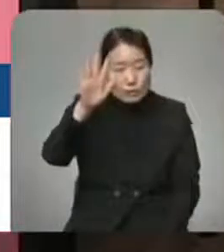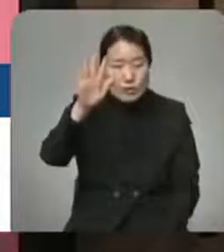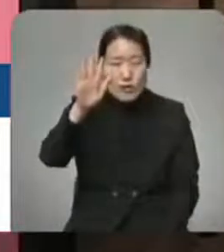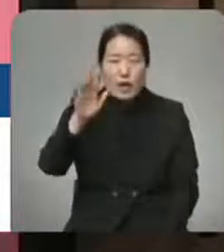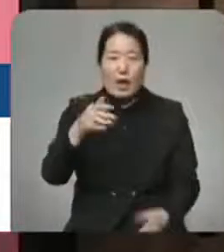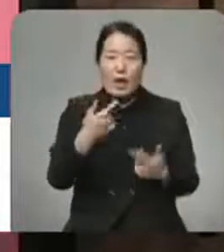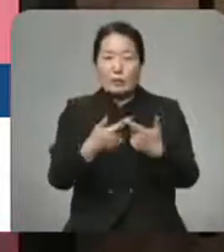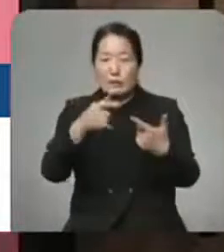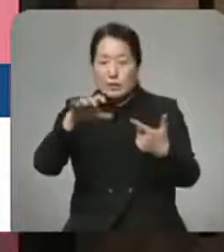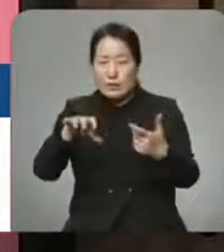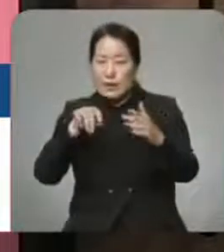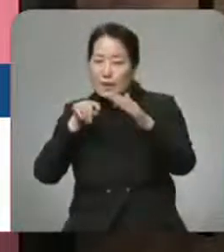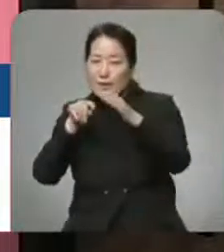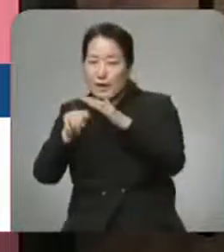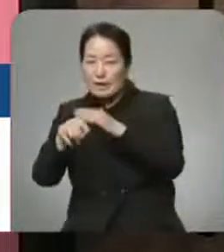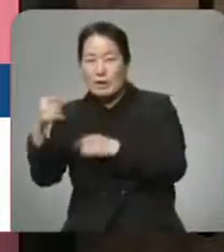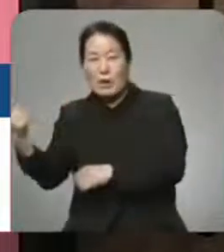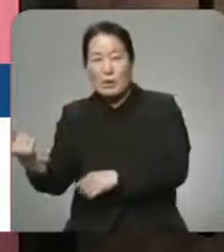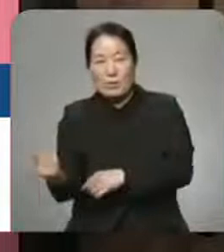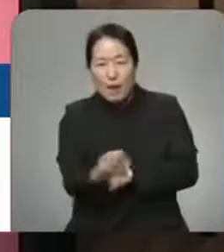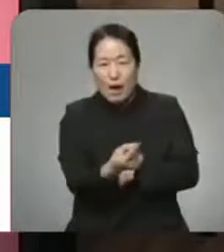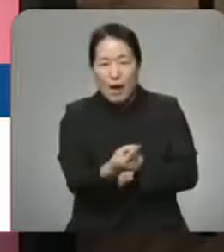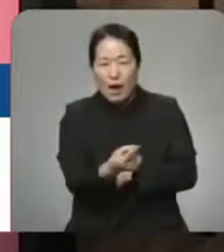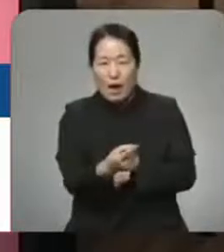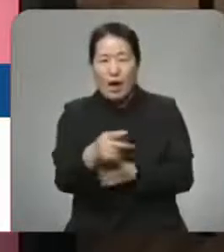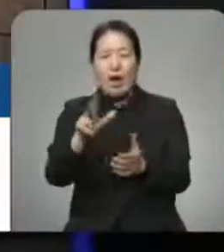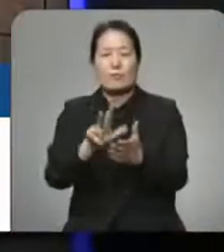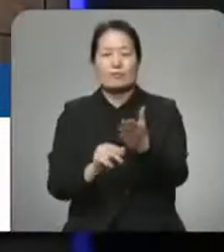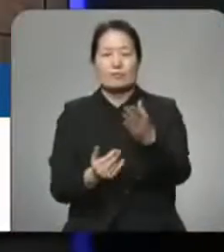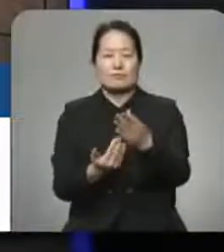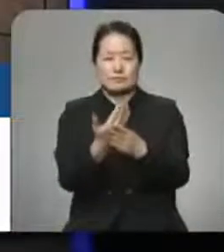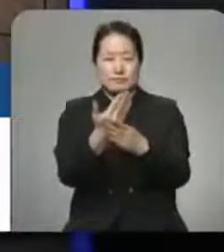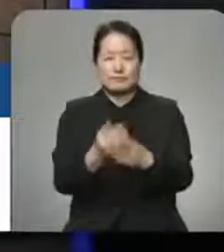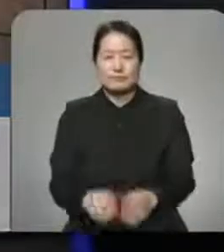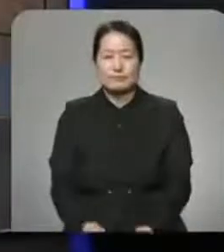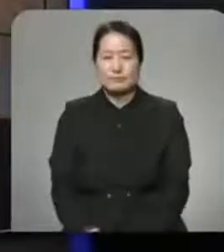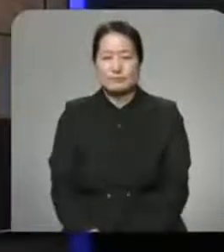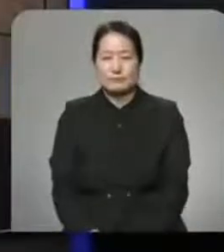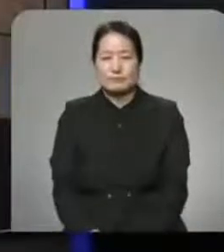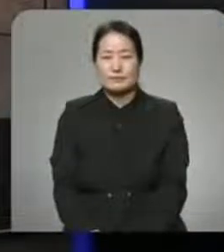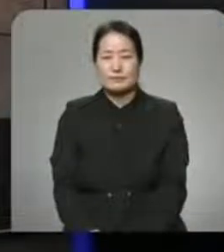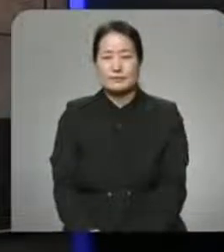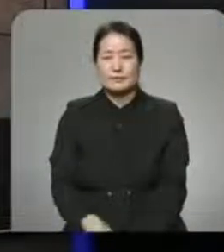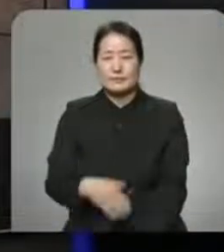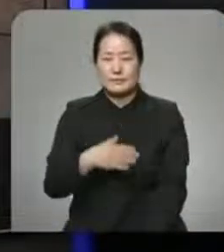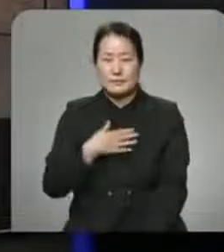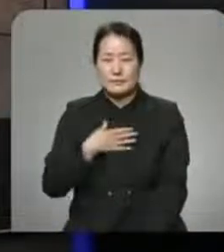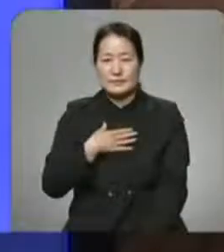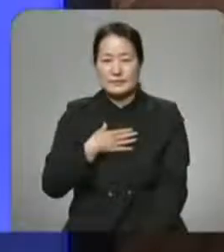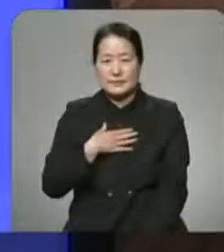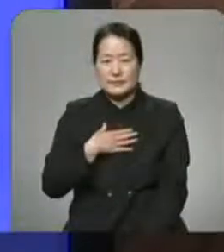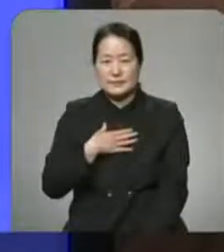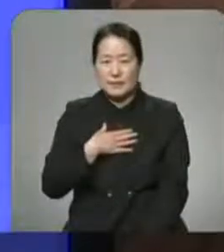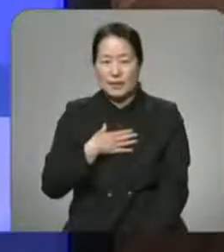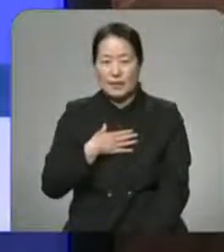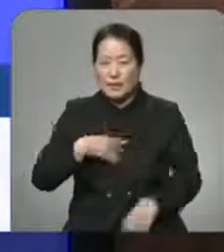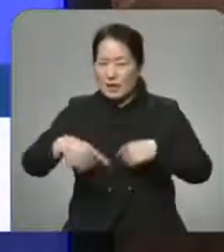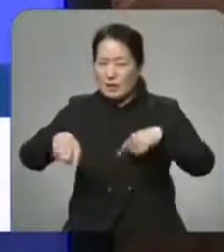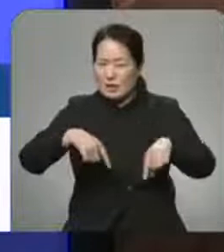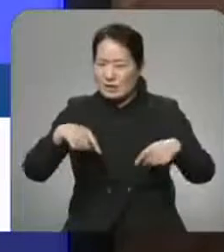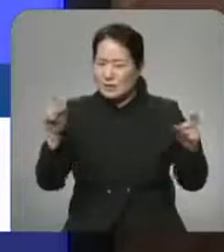보니까 부산까지 가서 골프를 치다가 좀 무리를 빚고 있다. 네, 저는 제발 뒤지고 볶는